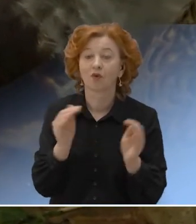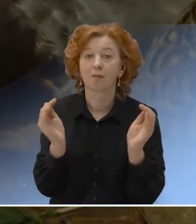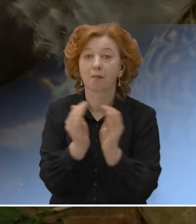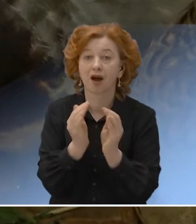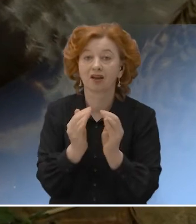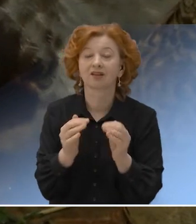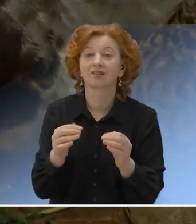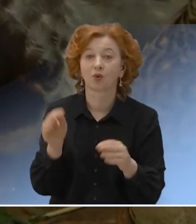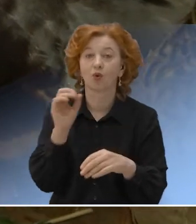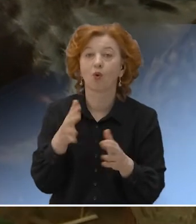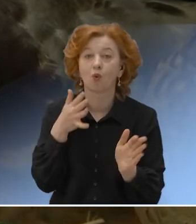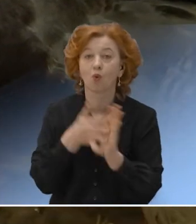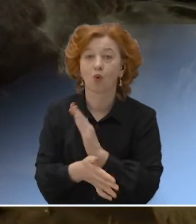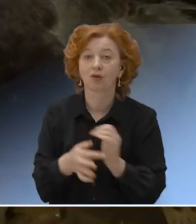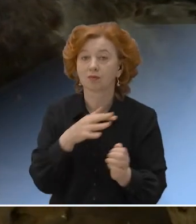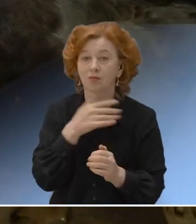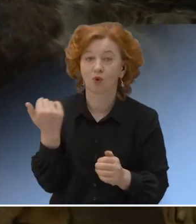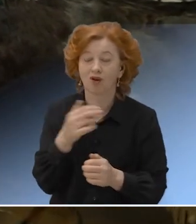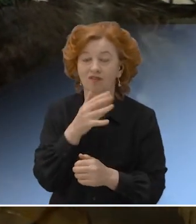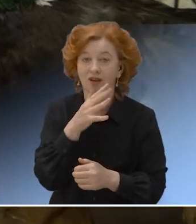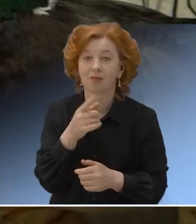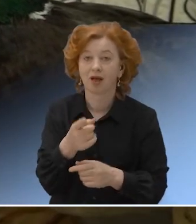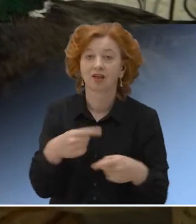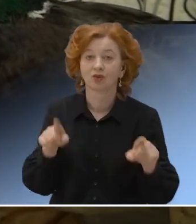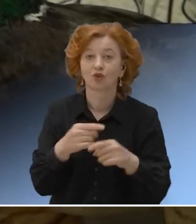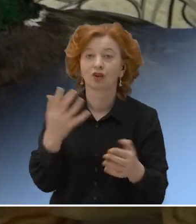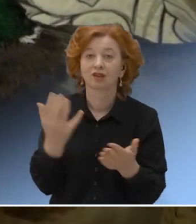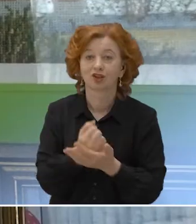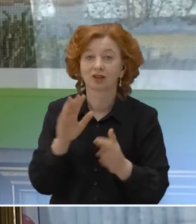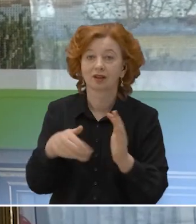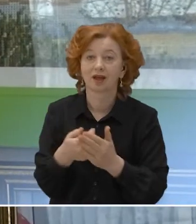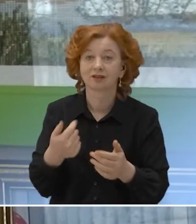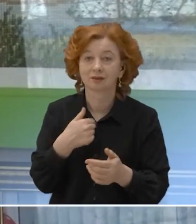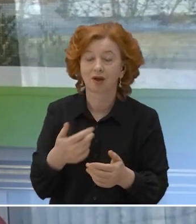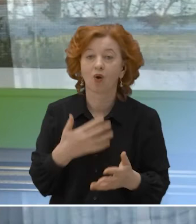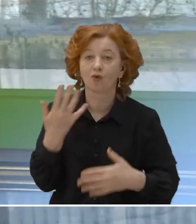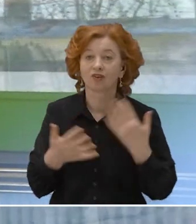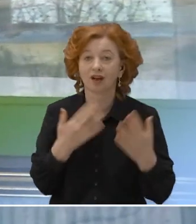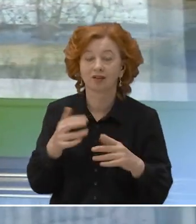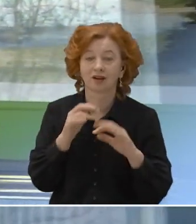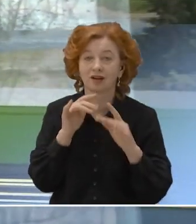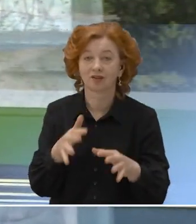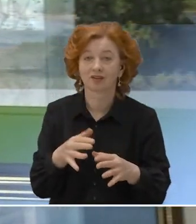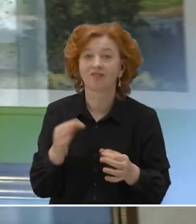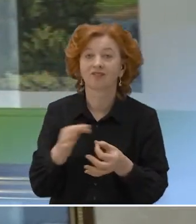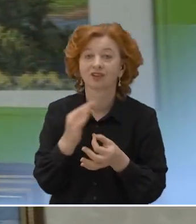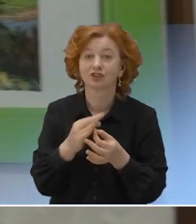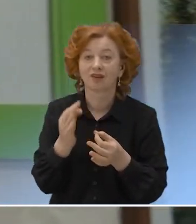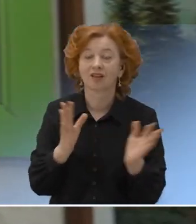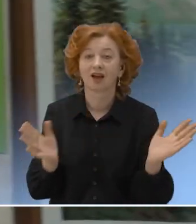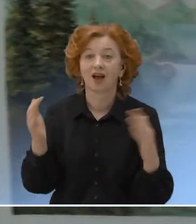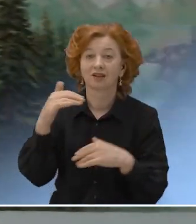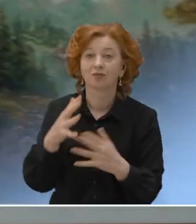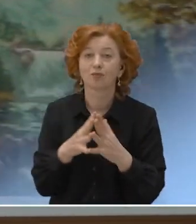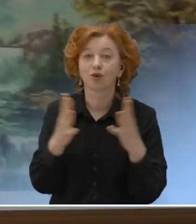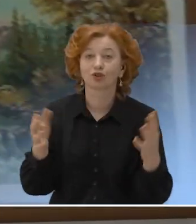даже маленького экспоната уходит много времени. Но и она нашла для себя не менее увлекательное дело – вышивание